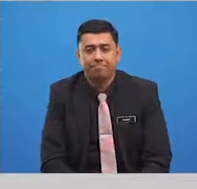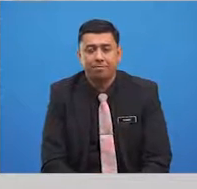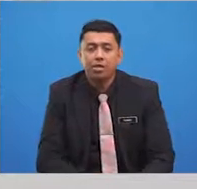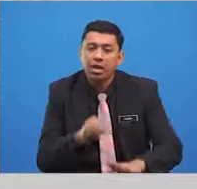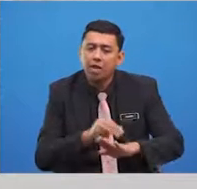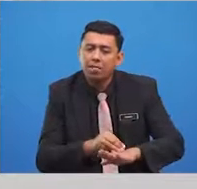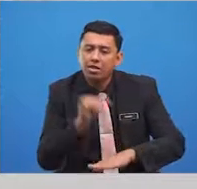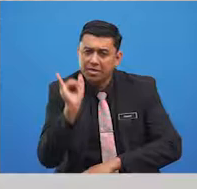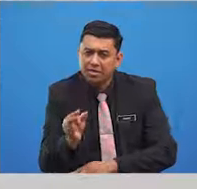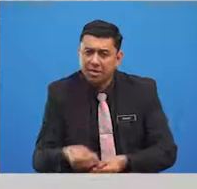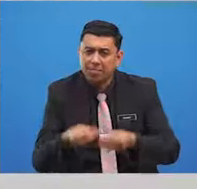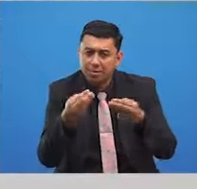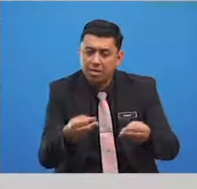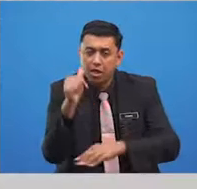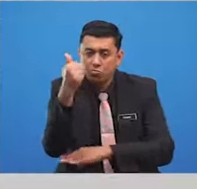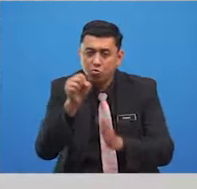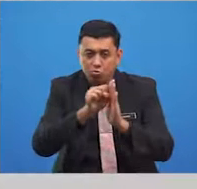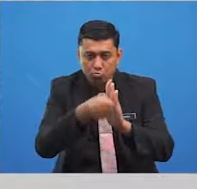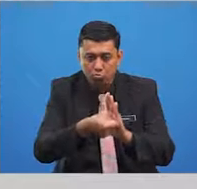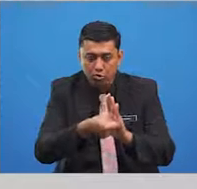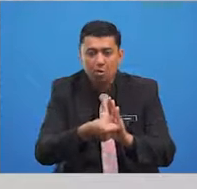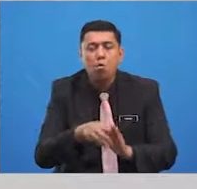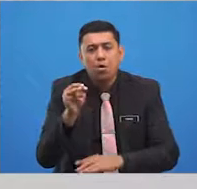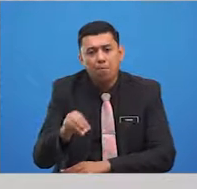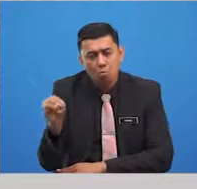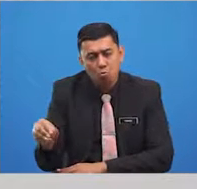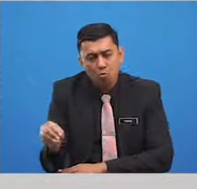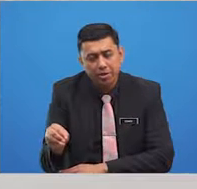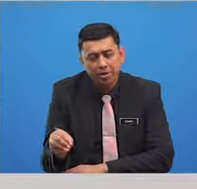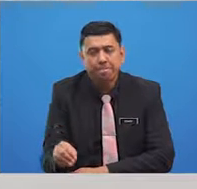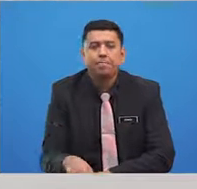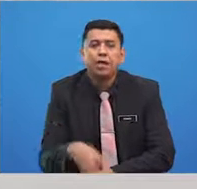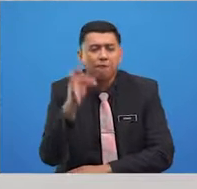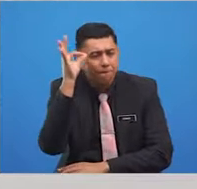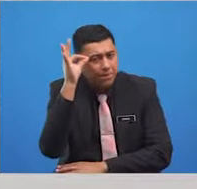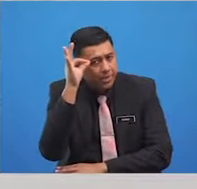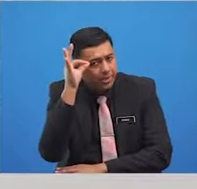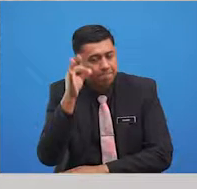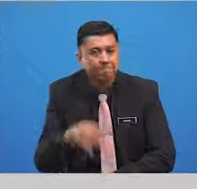Masa yang diberikan 10 saat untuk murid-murid berfikir sejenak.